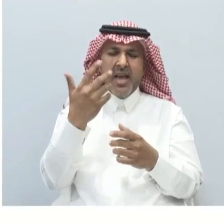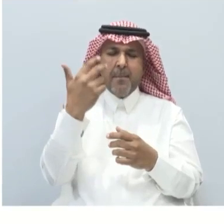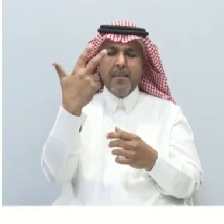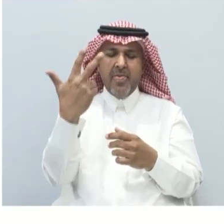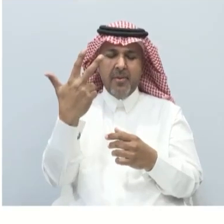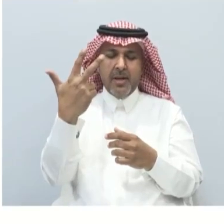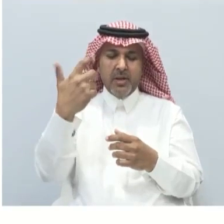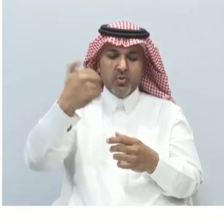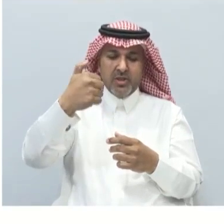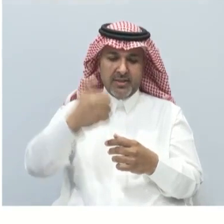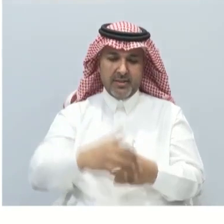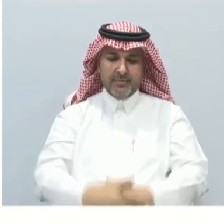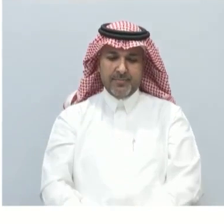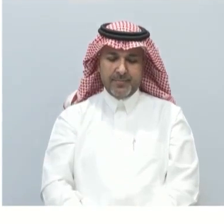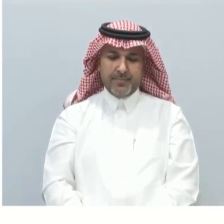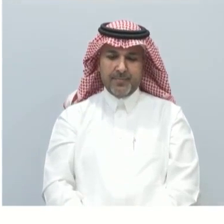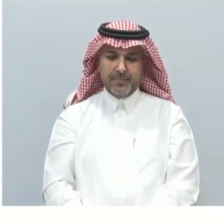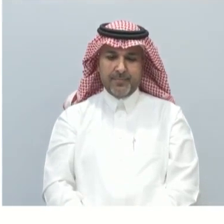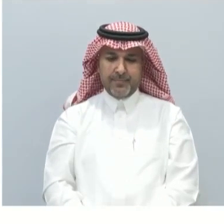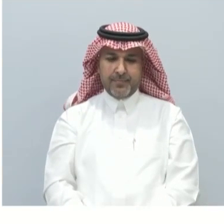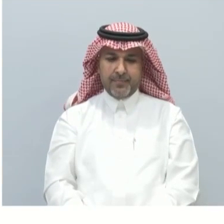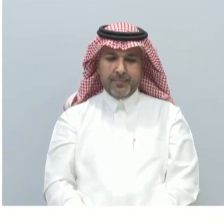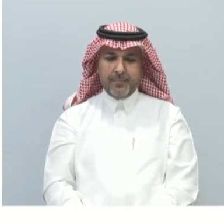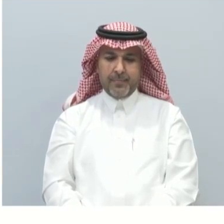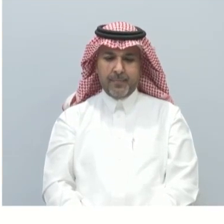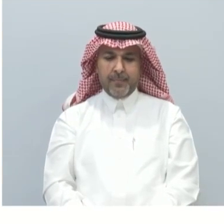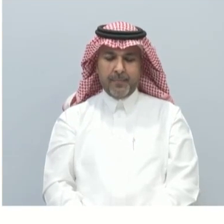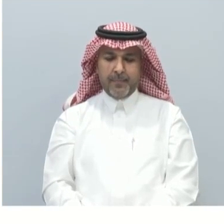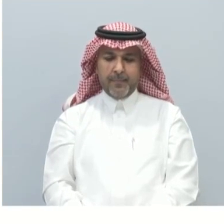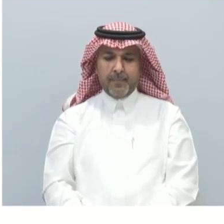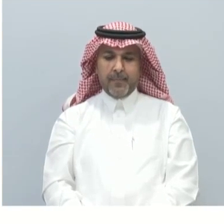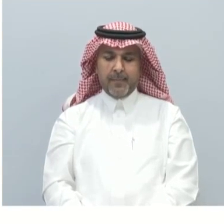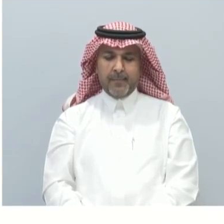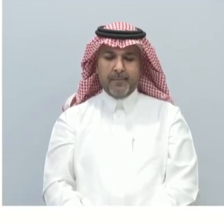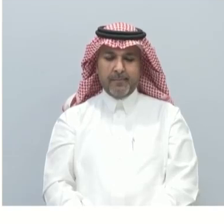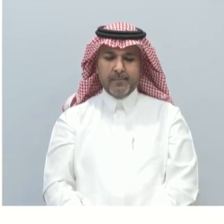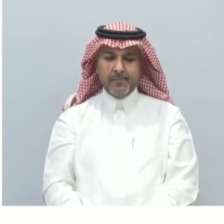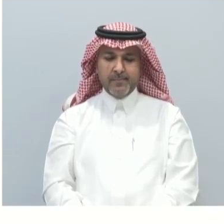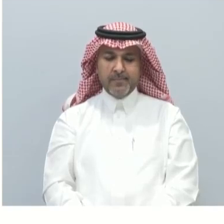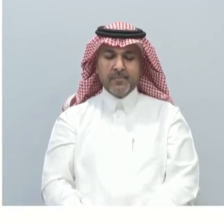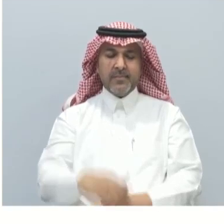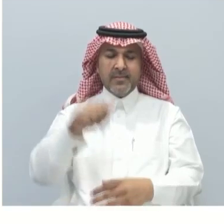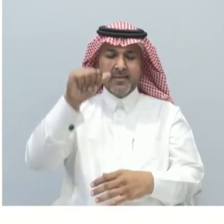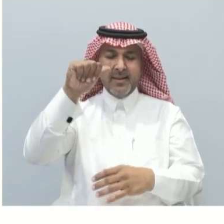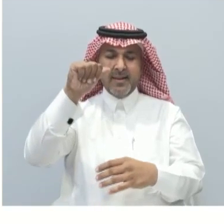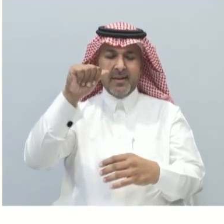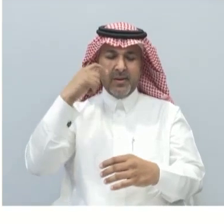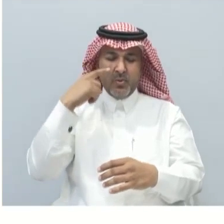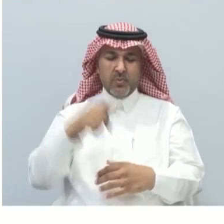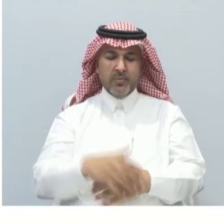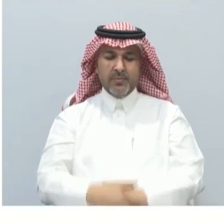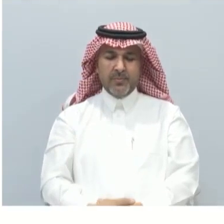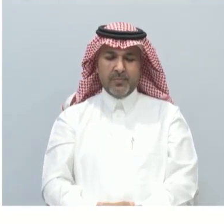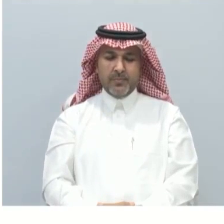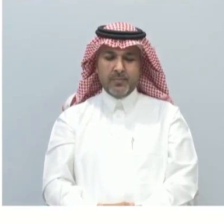المقدار من الفقد فبالتالي احنا نبغى نقدر بعد ساعتين فبالتالي احنا بنقول ان اللي راح يختلف معنا هو